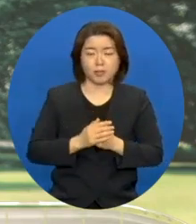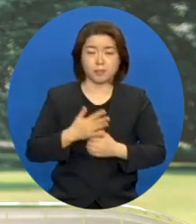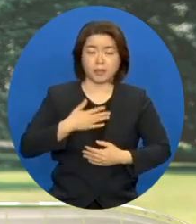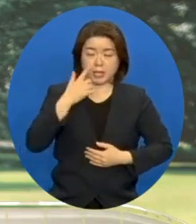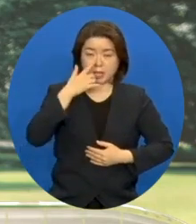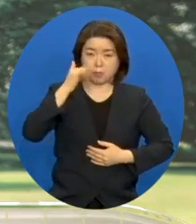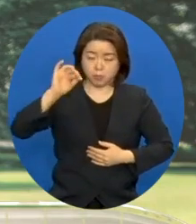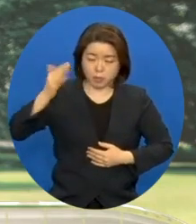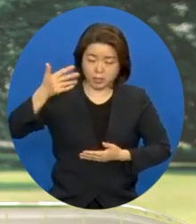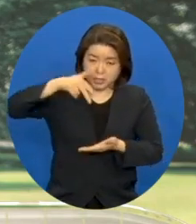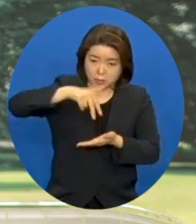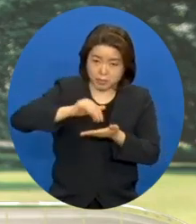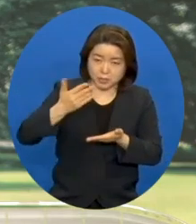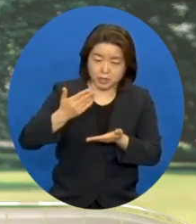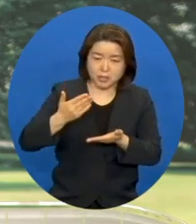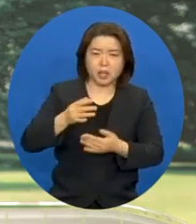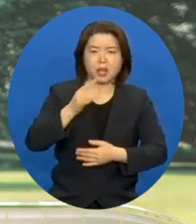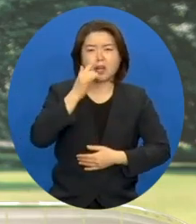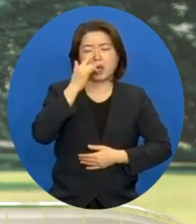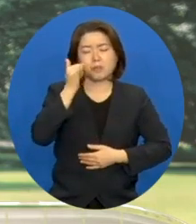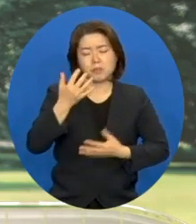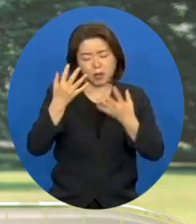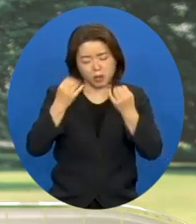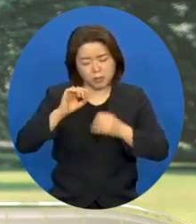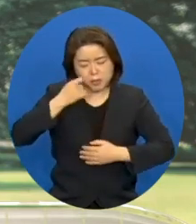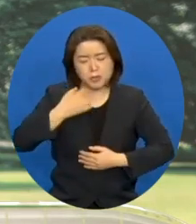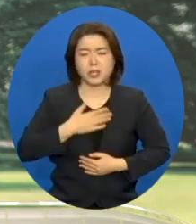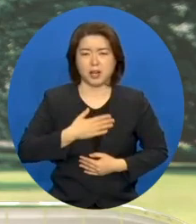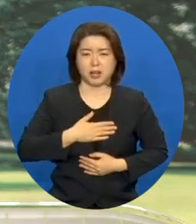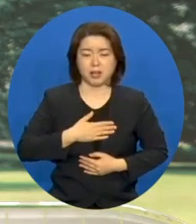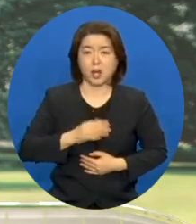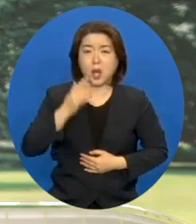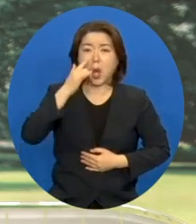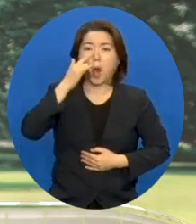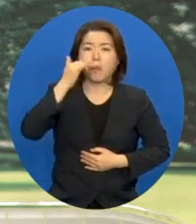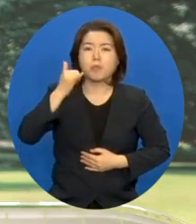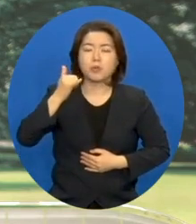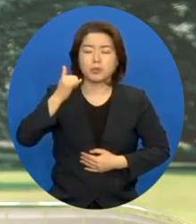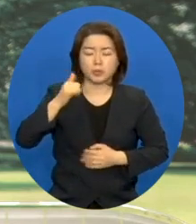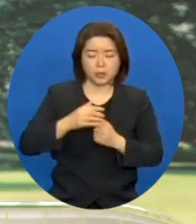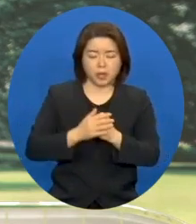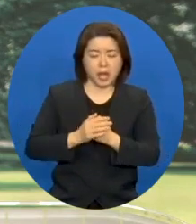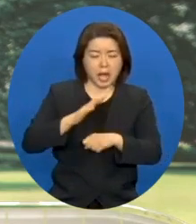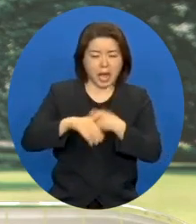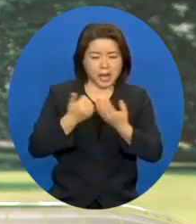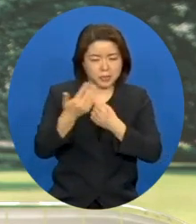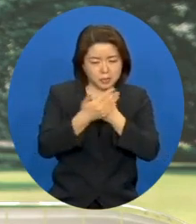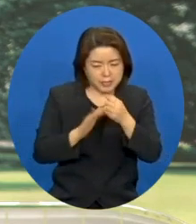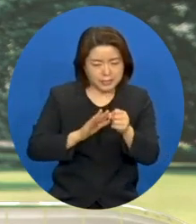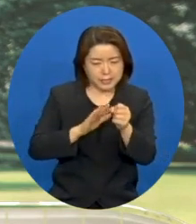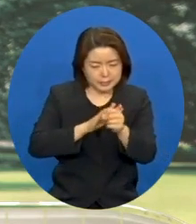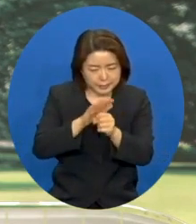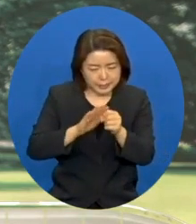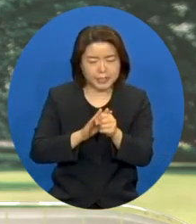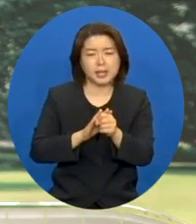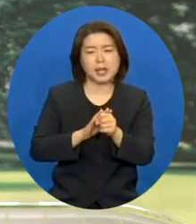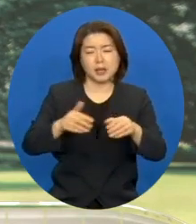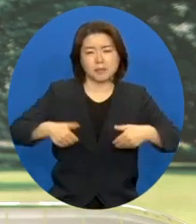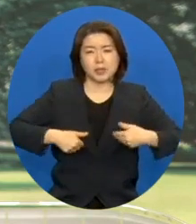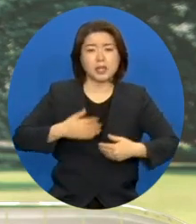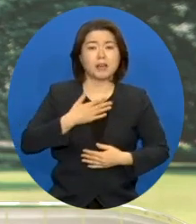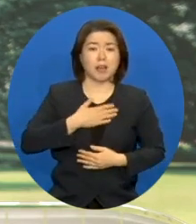위치가 얼마나 어려운 자리인지 알게 되었고 부모에게도 하나님의 사랑과 은혜가 필요하였다는 생각을 하게